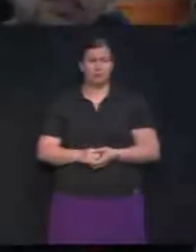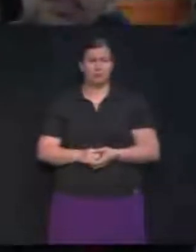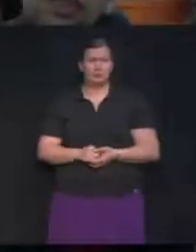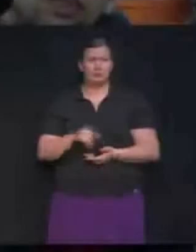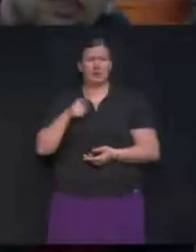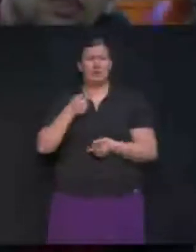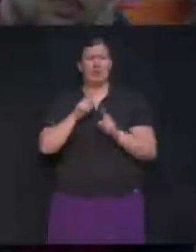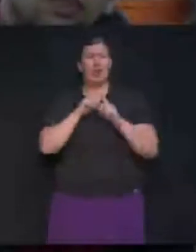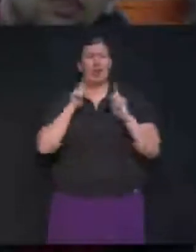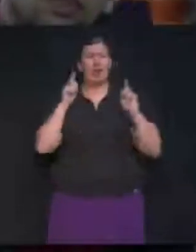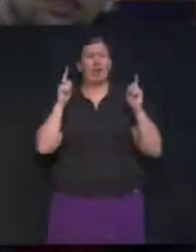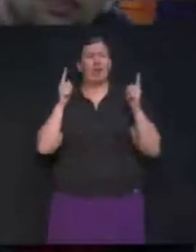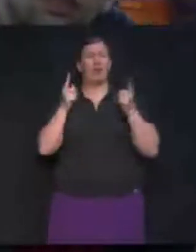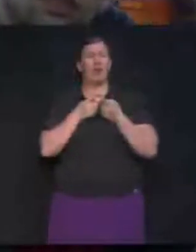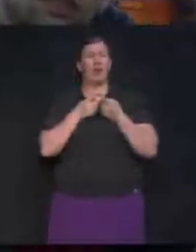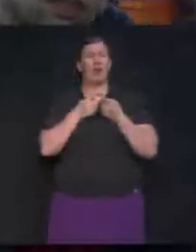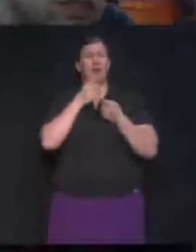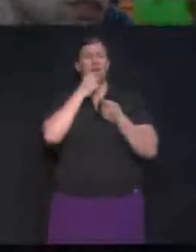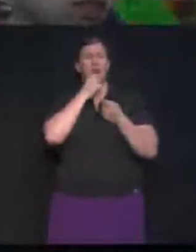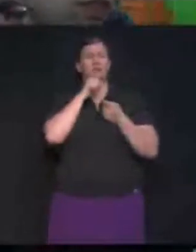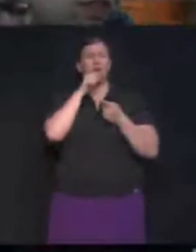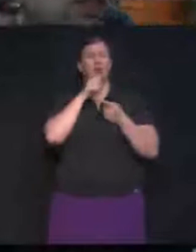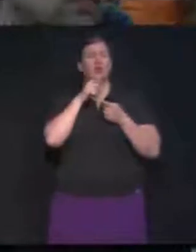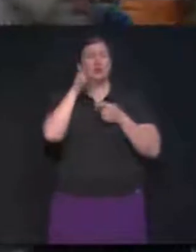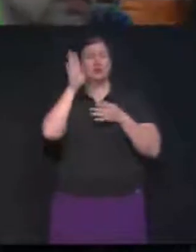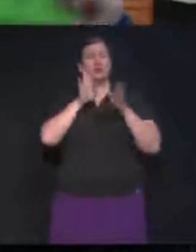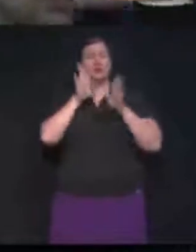Anträge gerade online abgestimmt werden